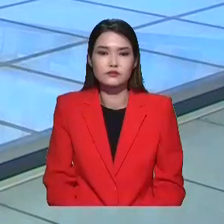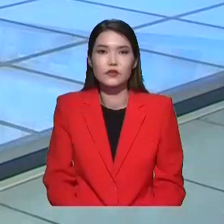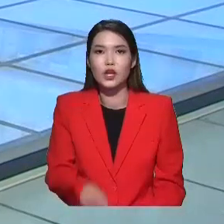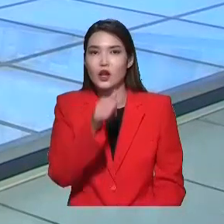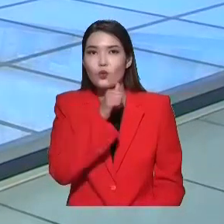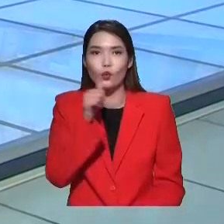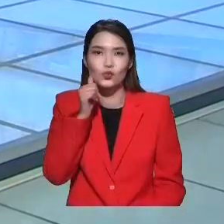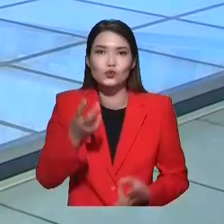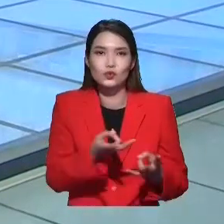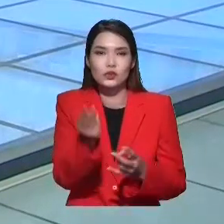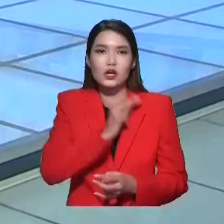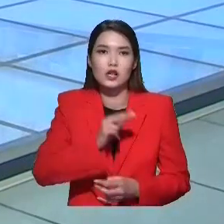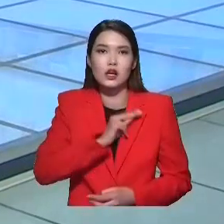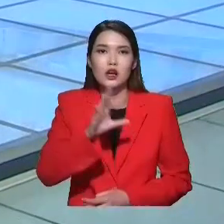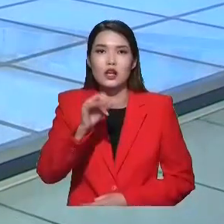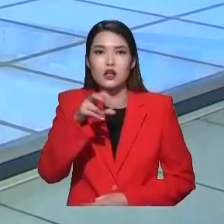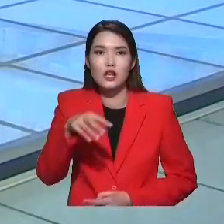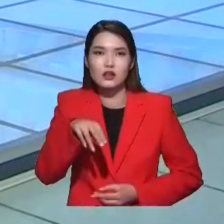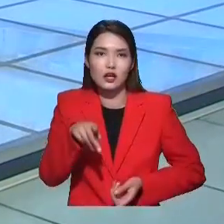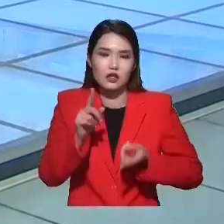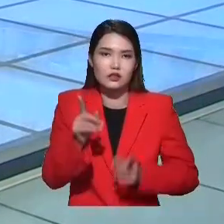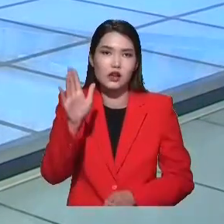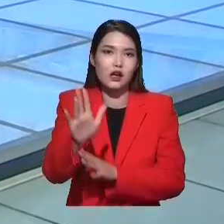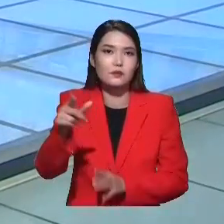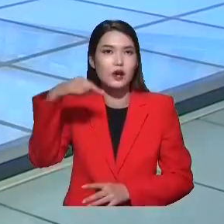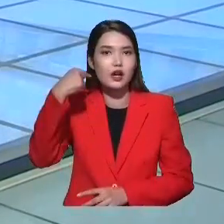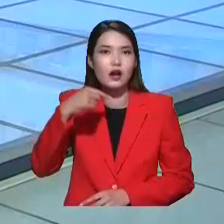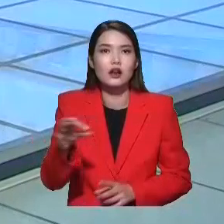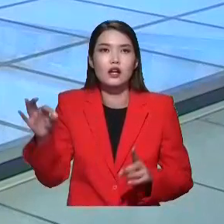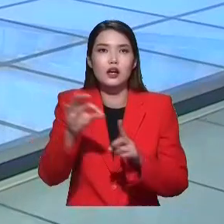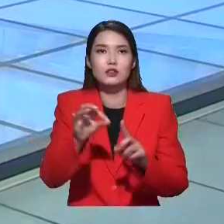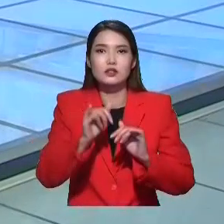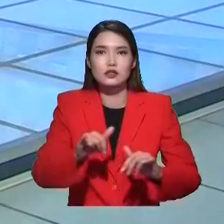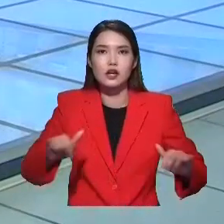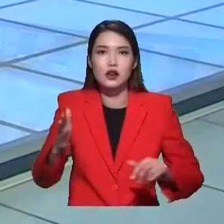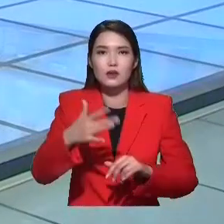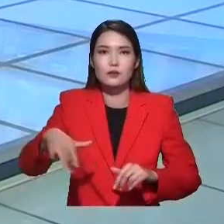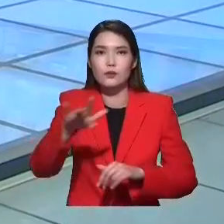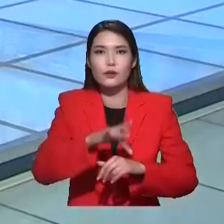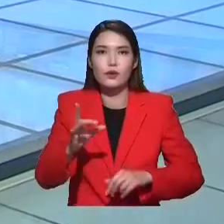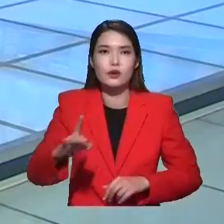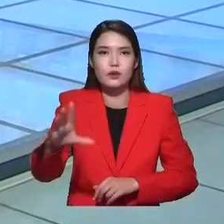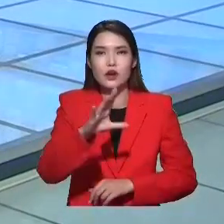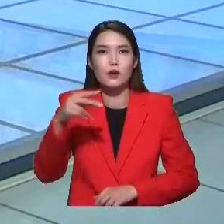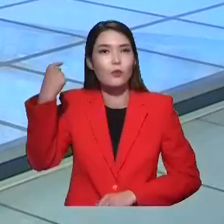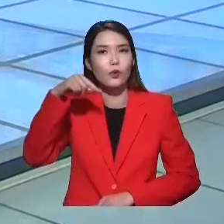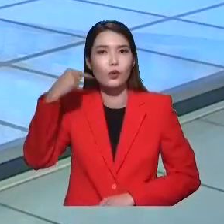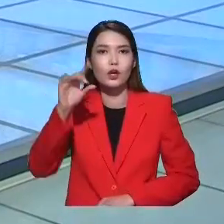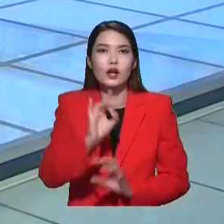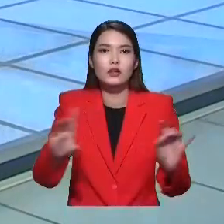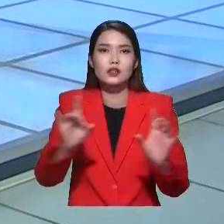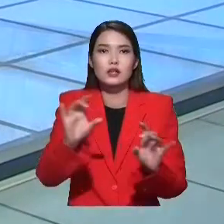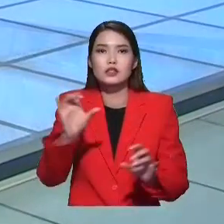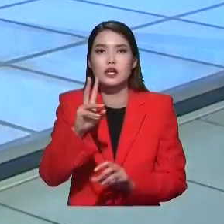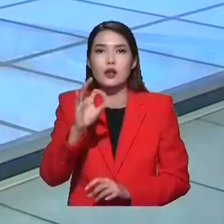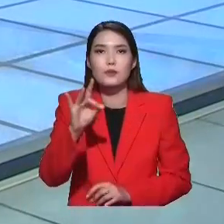Ключевой приоритет работы Сената – реализация поручений президента, нацеленных на развитие страны и регионов. Об этом Касым-Жомарту Токаеву рассказал